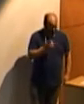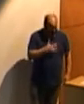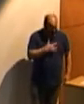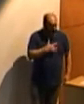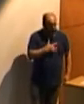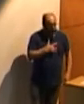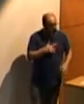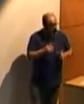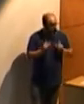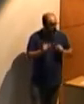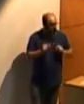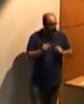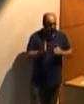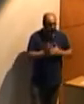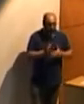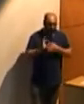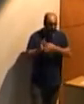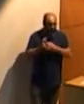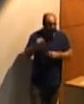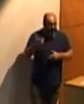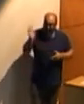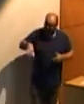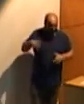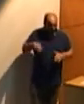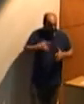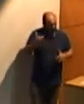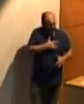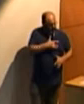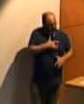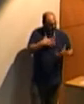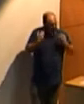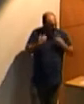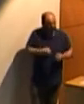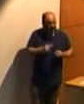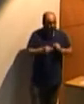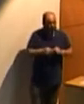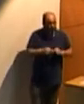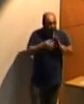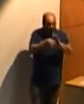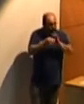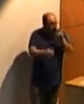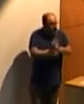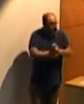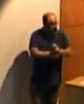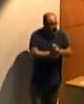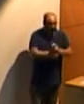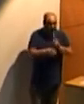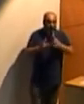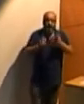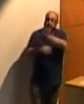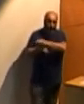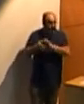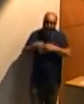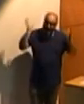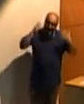elle peut toujours nous troubler nous toucher et faire à devenir quelque chose la relation est là elle s'arrêtait pas avec la mort